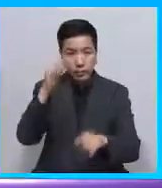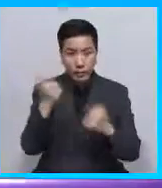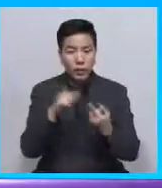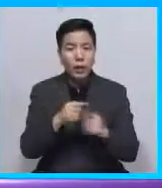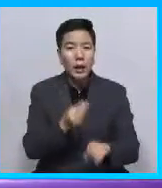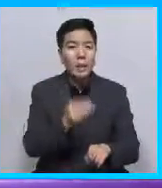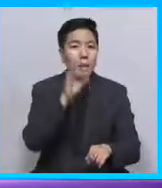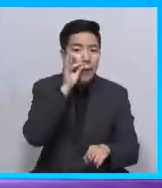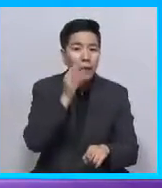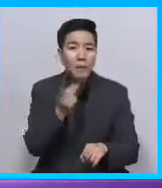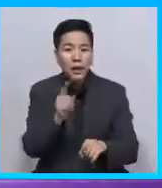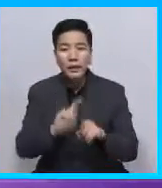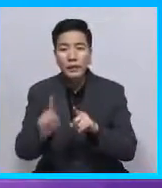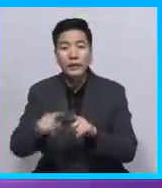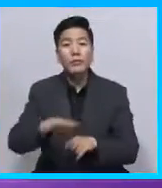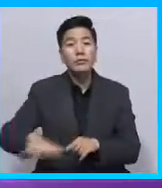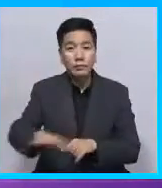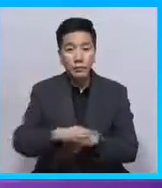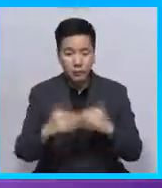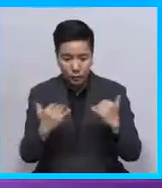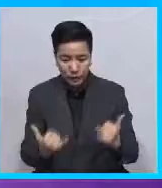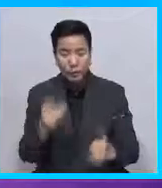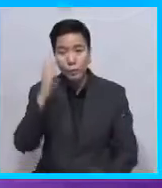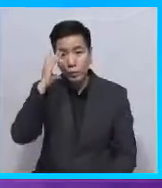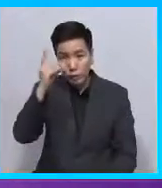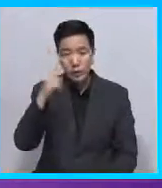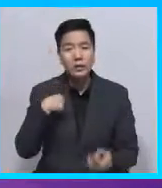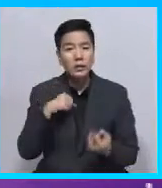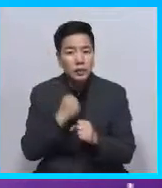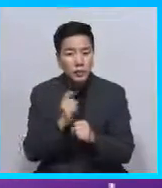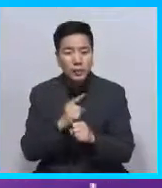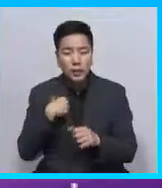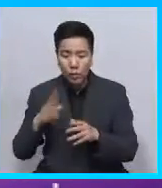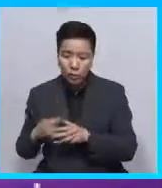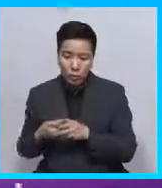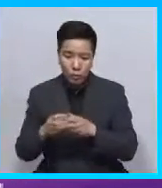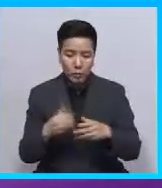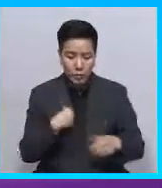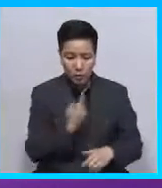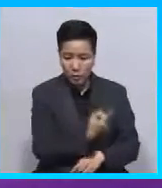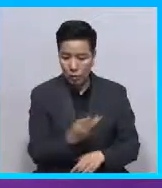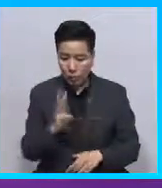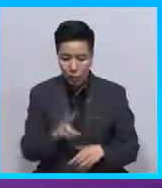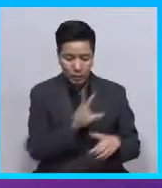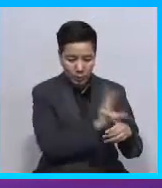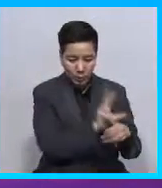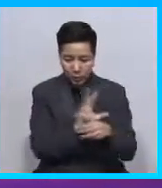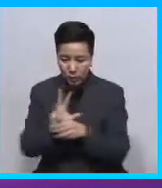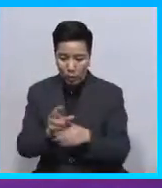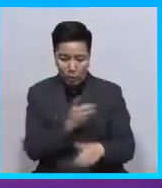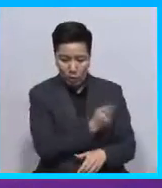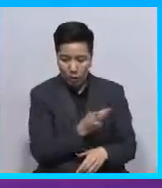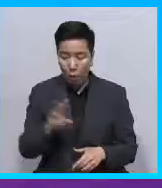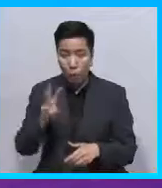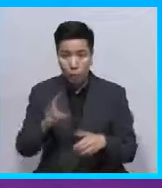าให้กับสุนัขและแมวในพื้นที่นะครับก็วันนี้กับวันพรุ่งนี้ครับโดยได้มีการจัดชุดเคลื่อนที่เร็ว6ชุดนะครับชุดละ3คนกระจาย